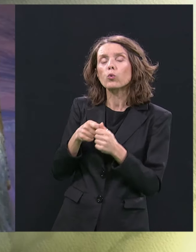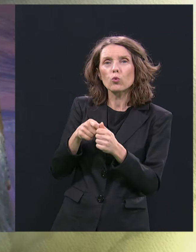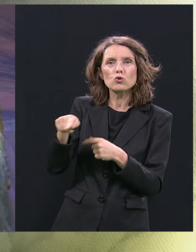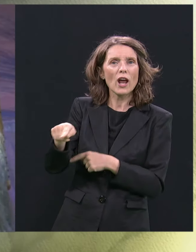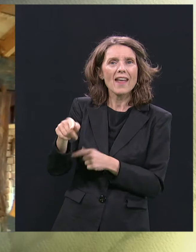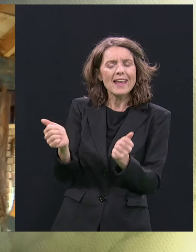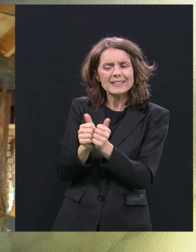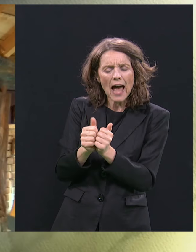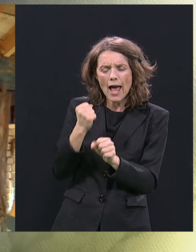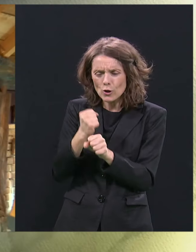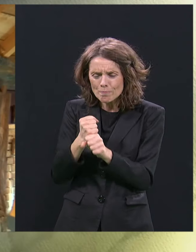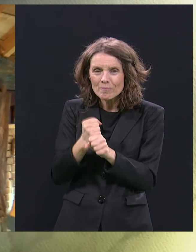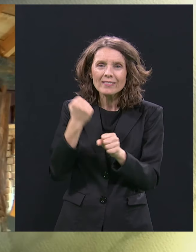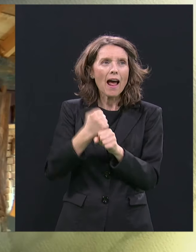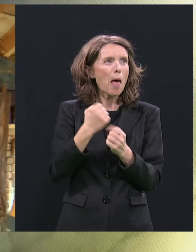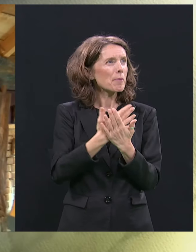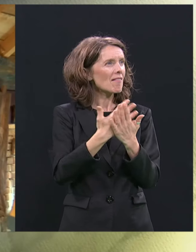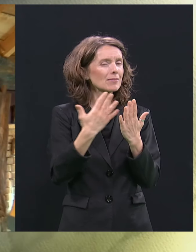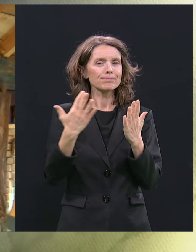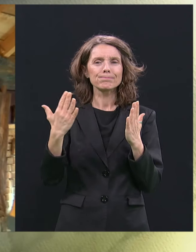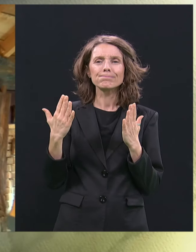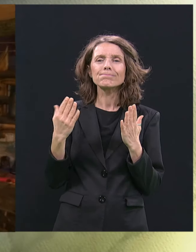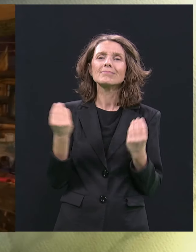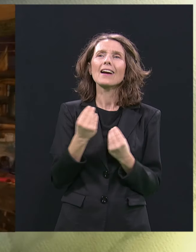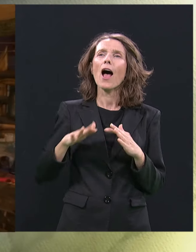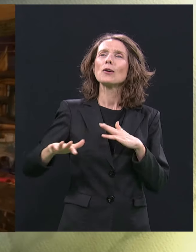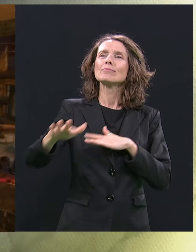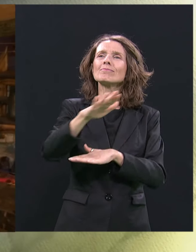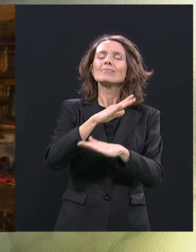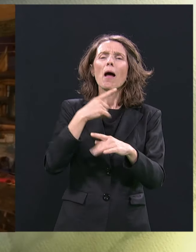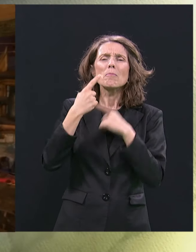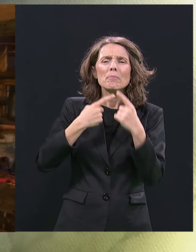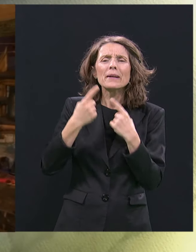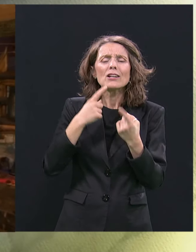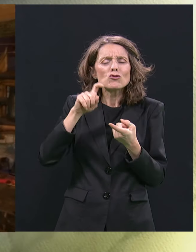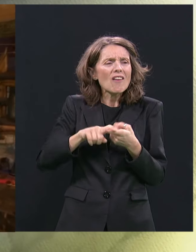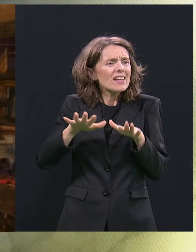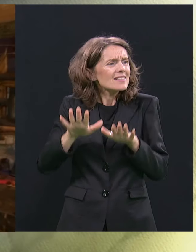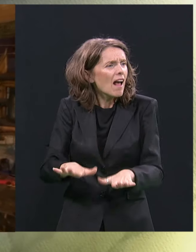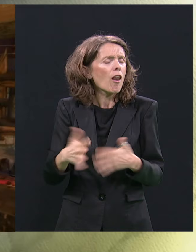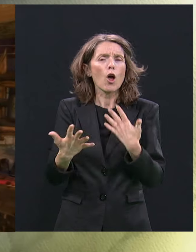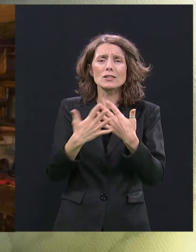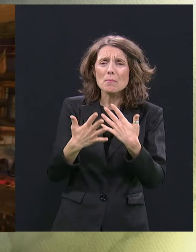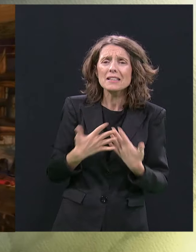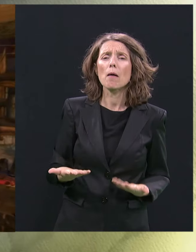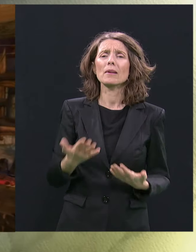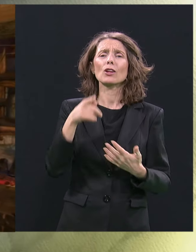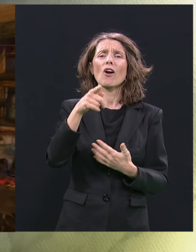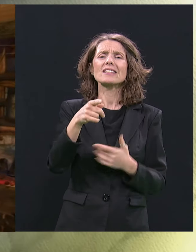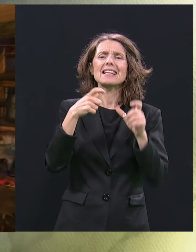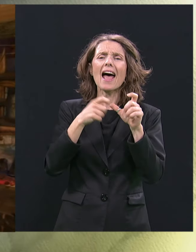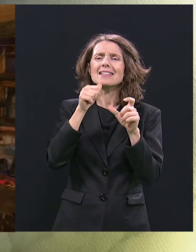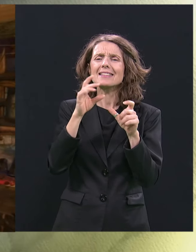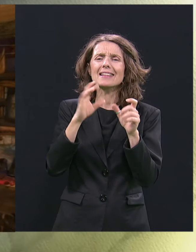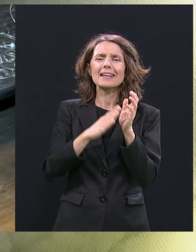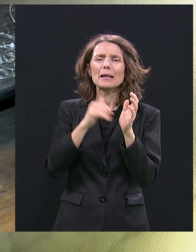jednu sveopštu priču koja bi bila vezana i za ovo podneblje i za Sirmijum sam po sebi, kao